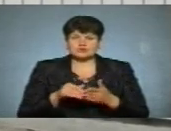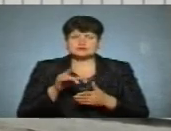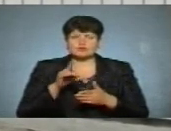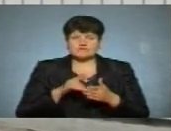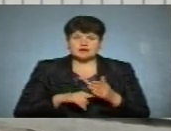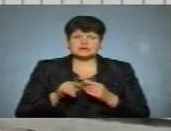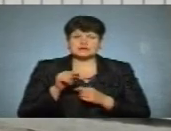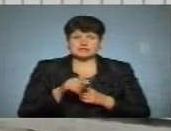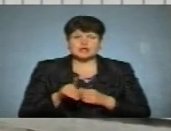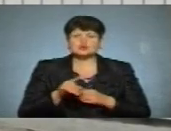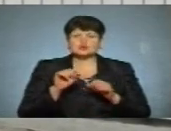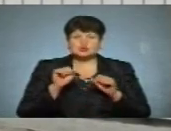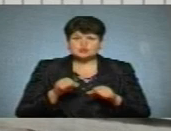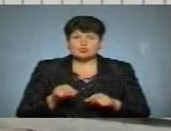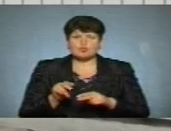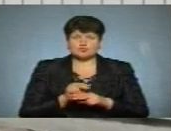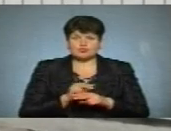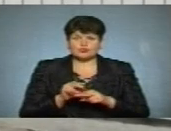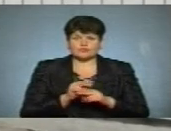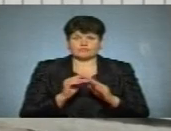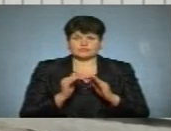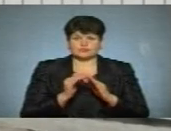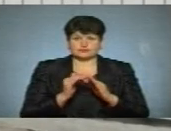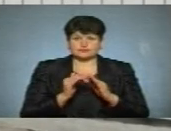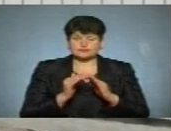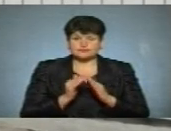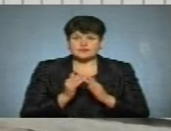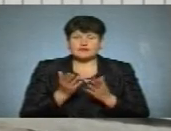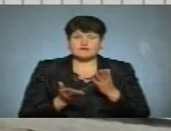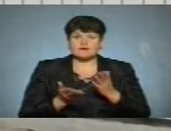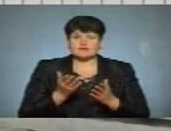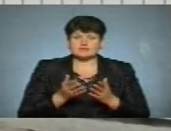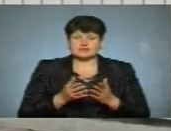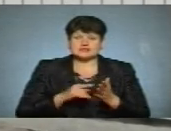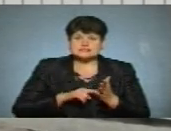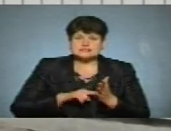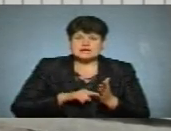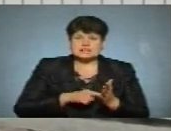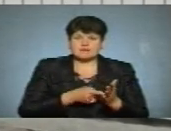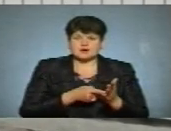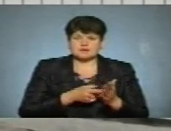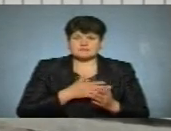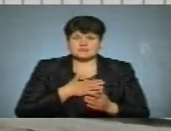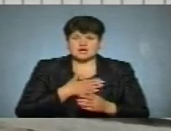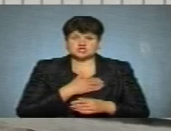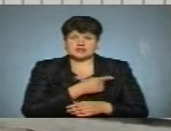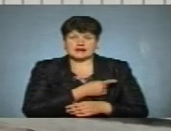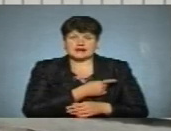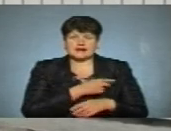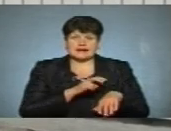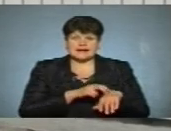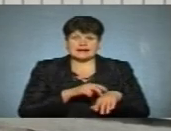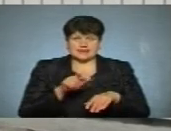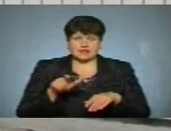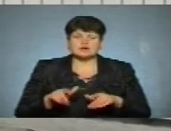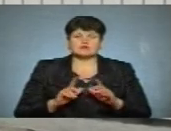що зможе пролікуватися в амбулаторних умовах, але за наполяганням наших лікарів вона таки дала